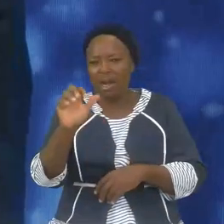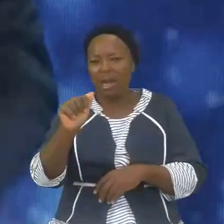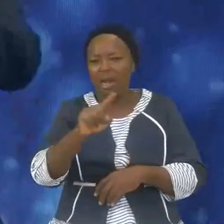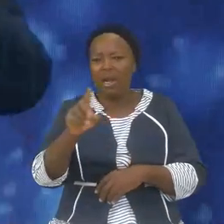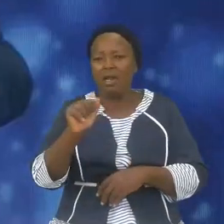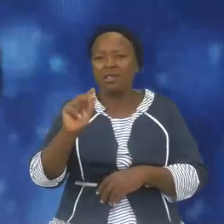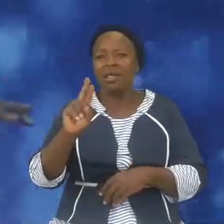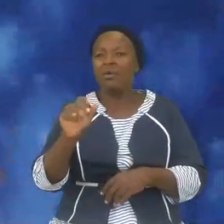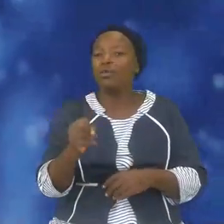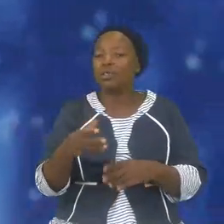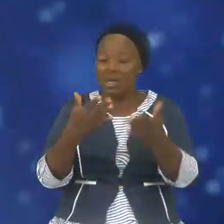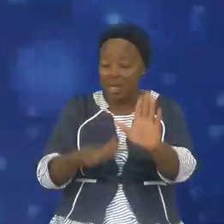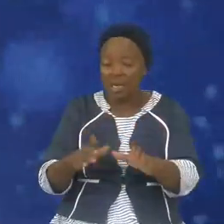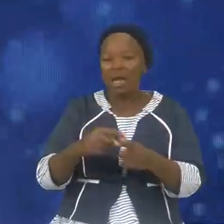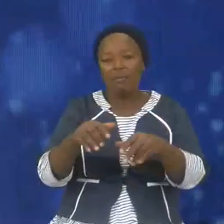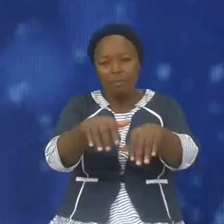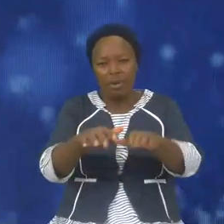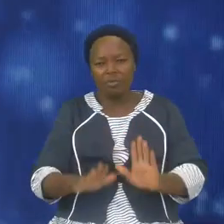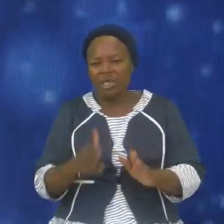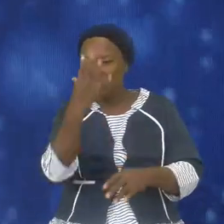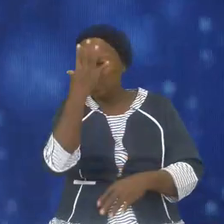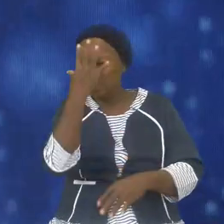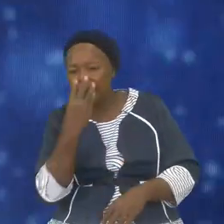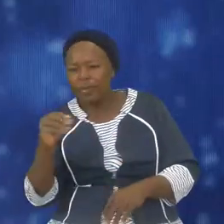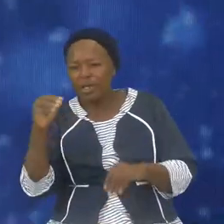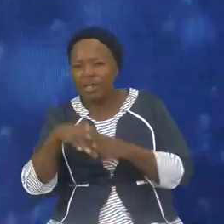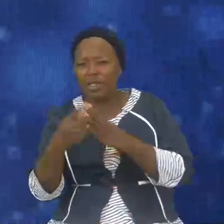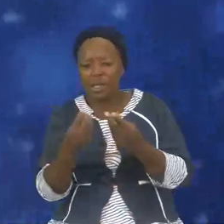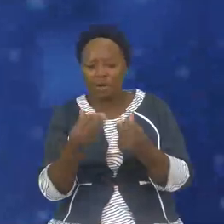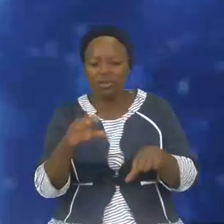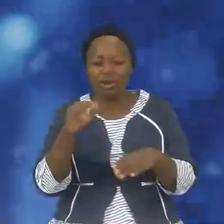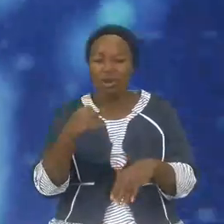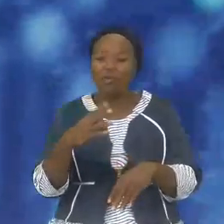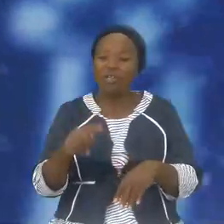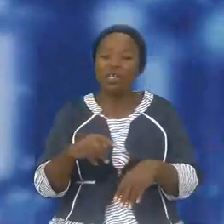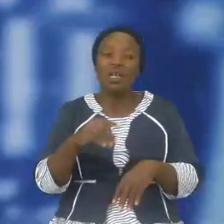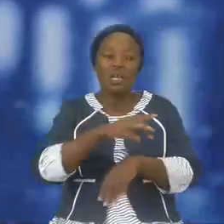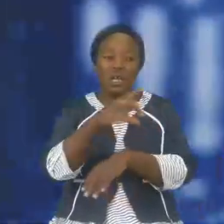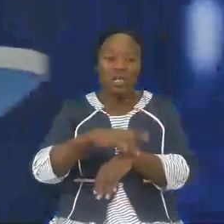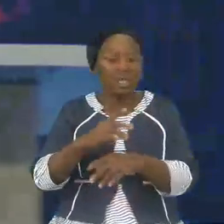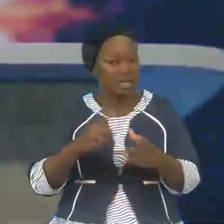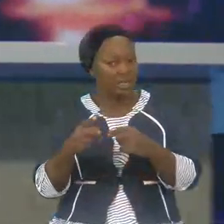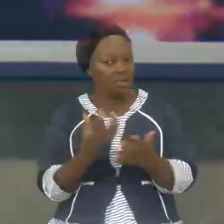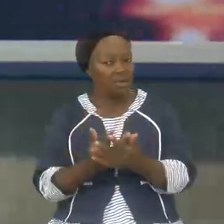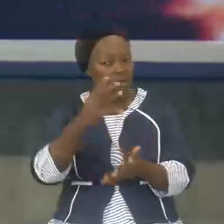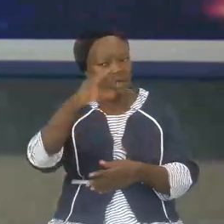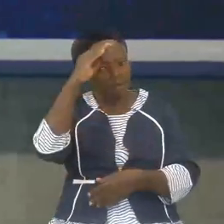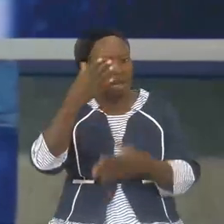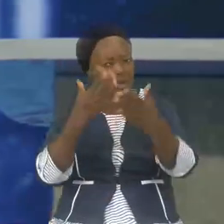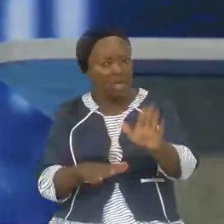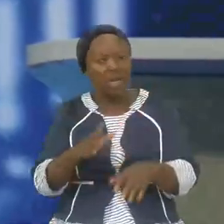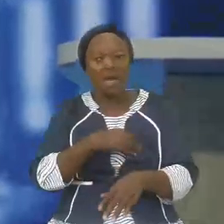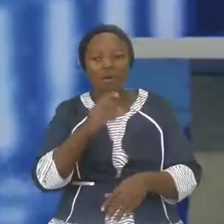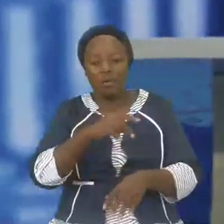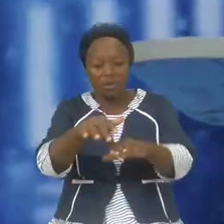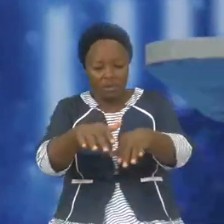Il était enseveli. Il dormait dans la poussière de la terre. Et l'homme riche était